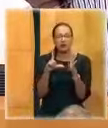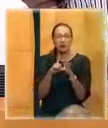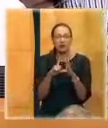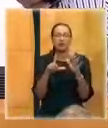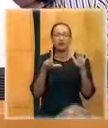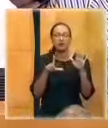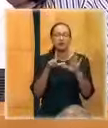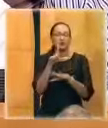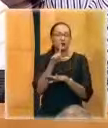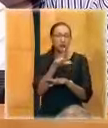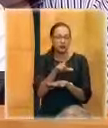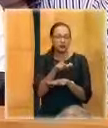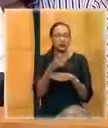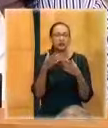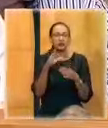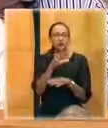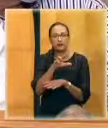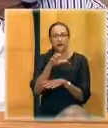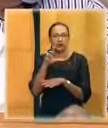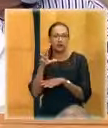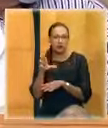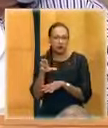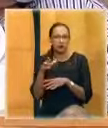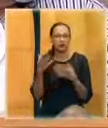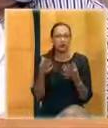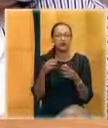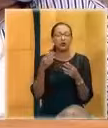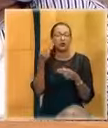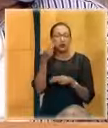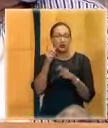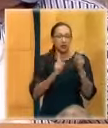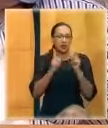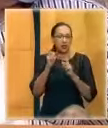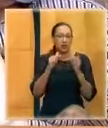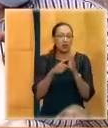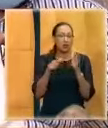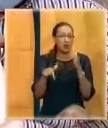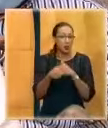72-23-1 de la loi du 27 juillet 2011 qui dispose, je le rappelle,